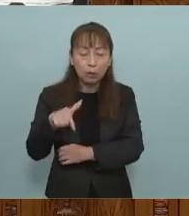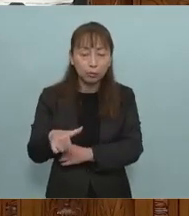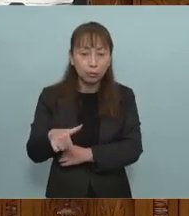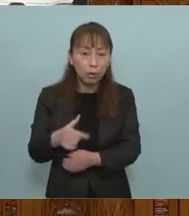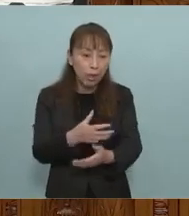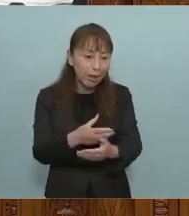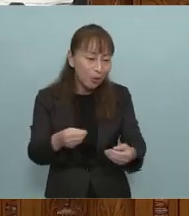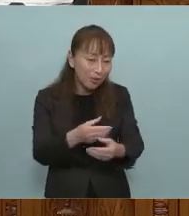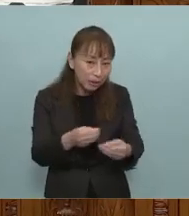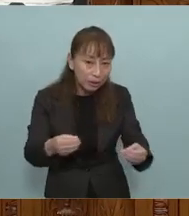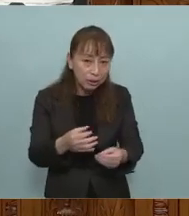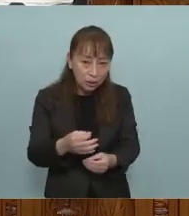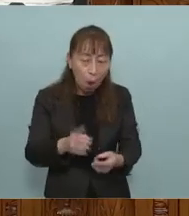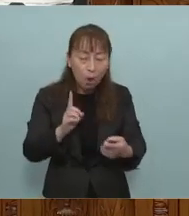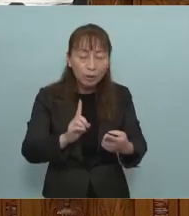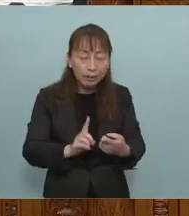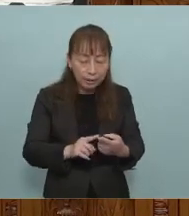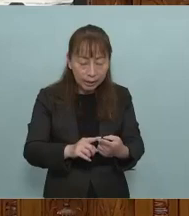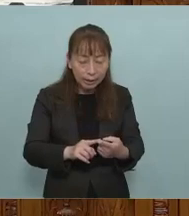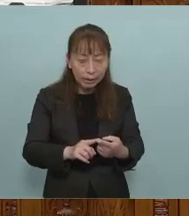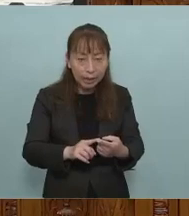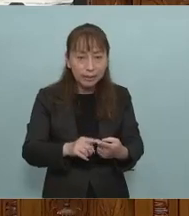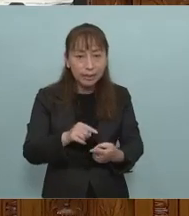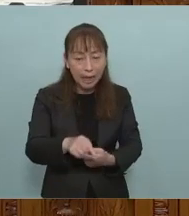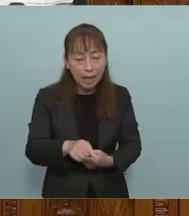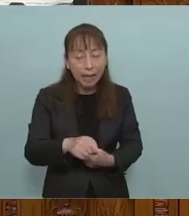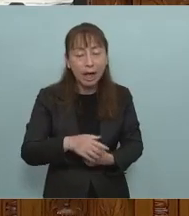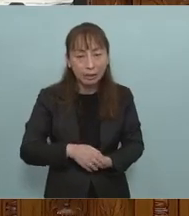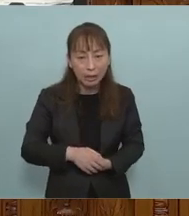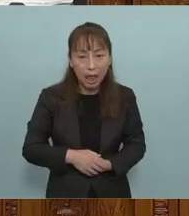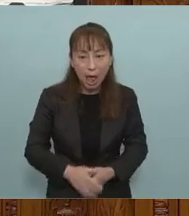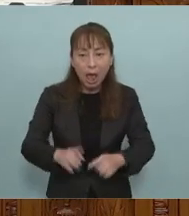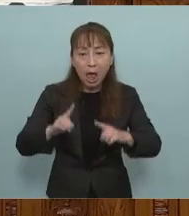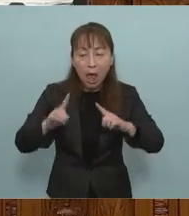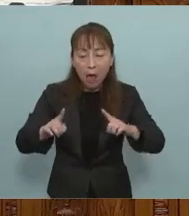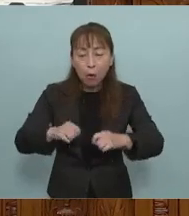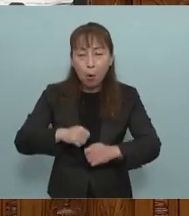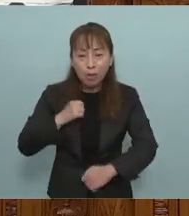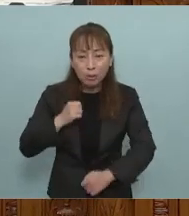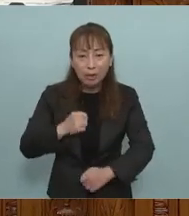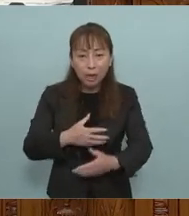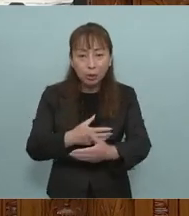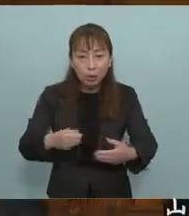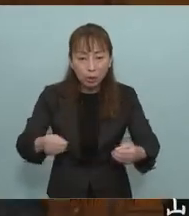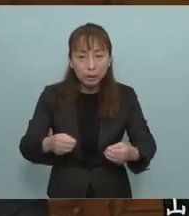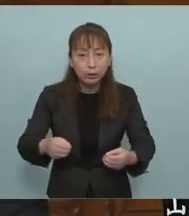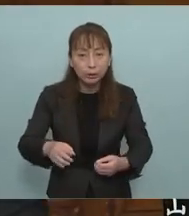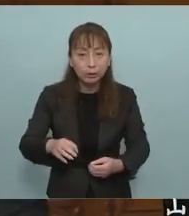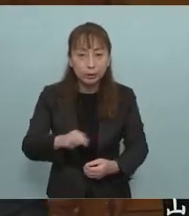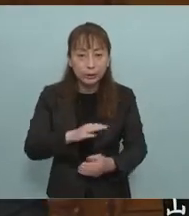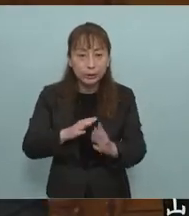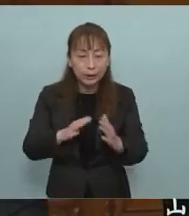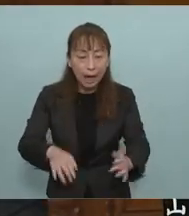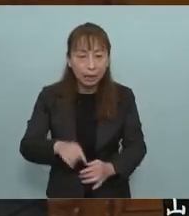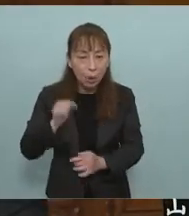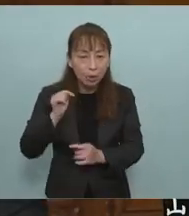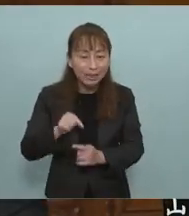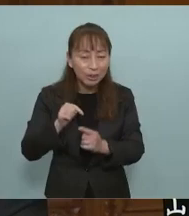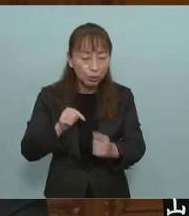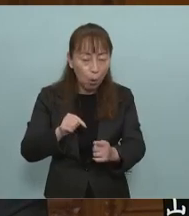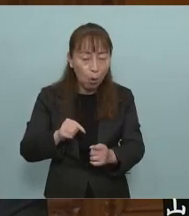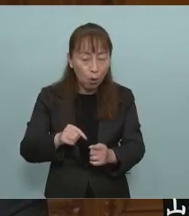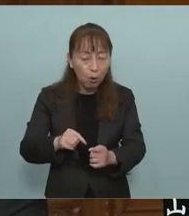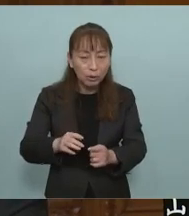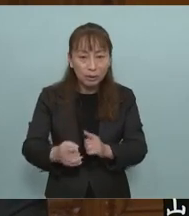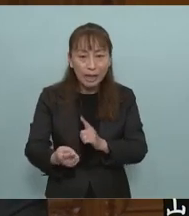引適正化を進める公正取引委員会等の執行体制を強化してまいります。私